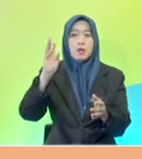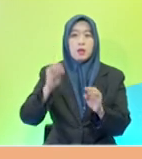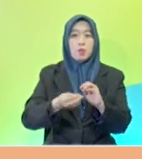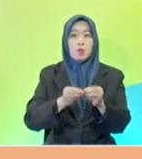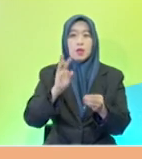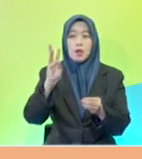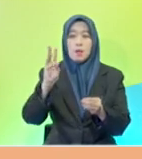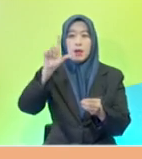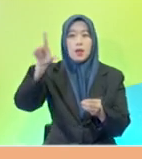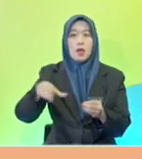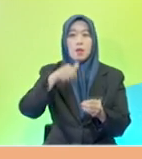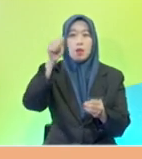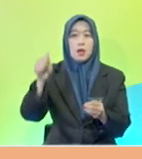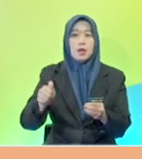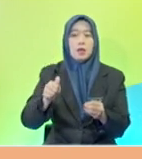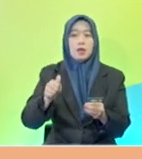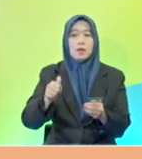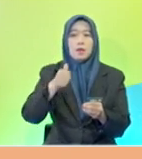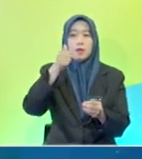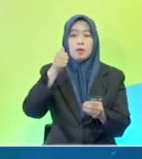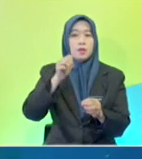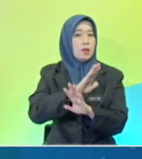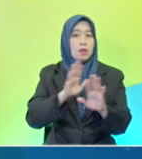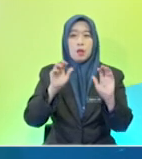iaitu tidak boleh berhenti.